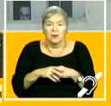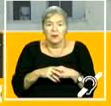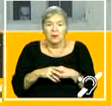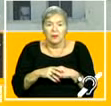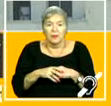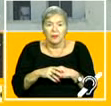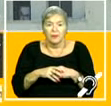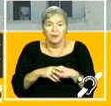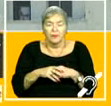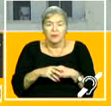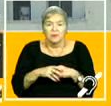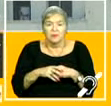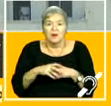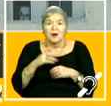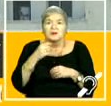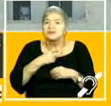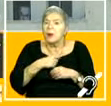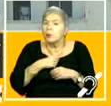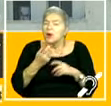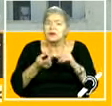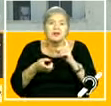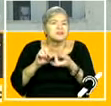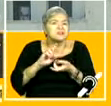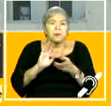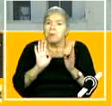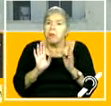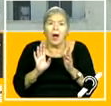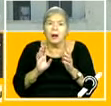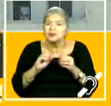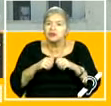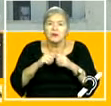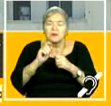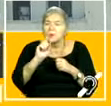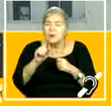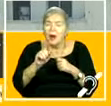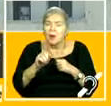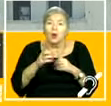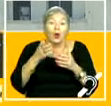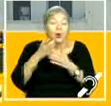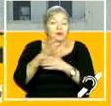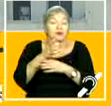volatilă. Sunt multe persoane care continuă să ne contacteze.